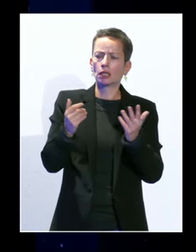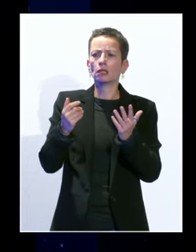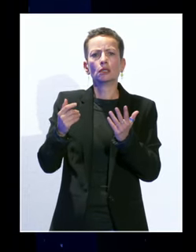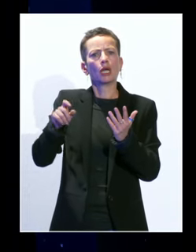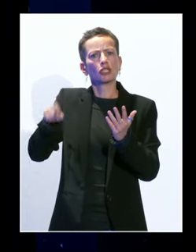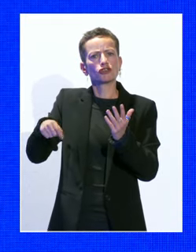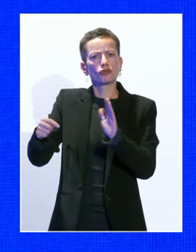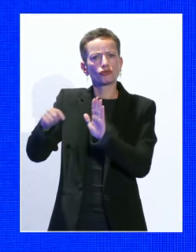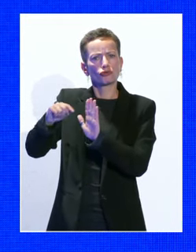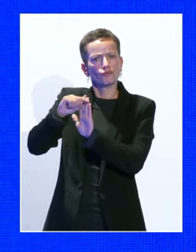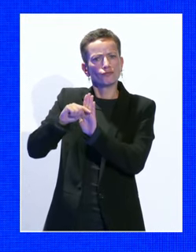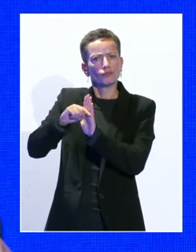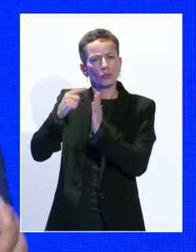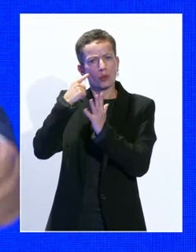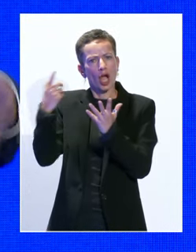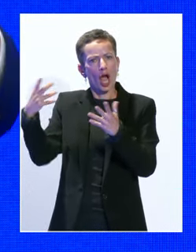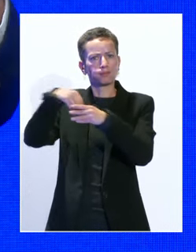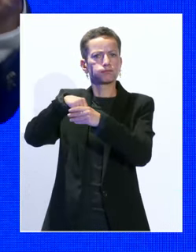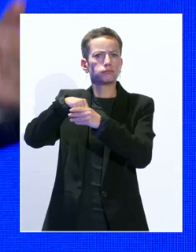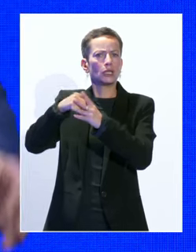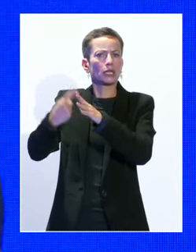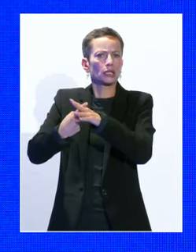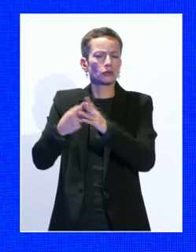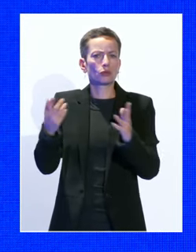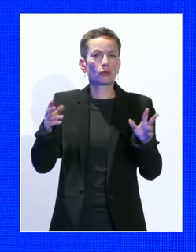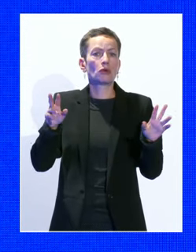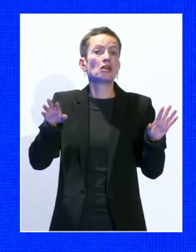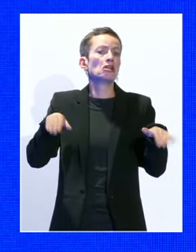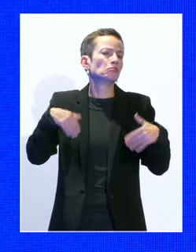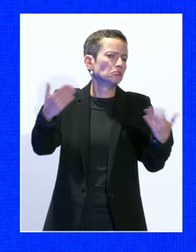d'intégration, et qui après a été